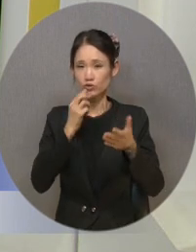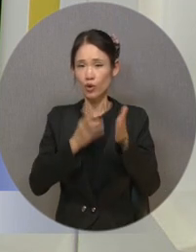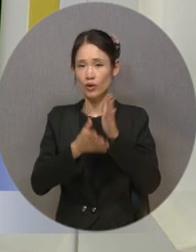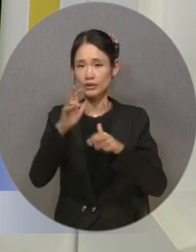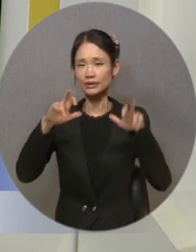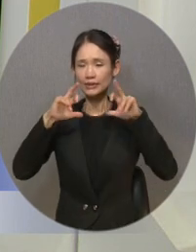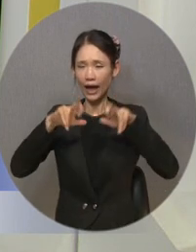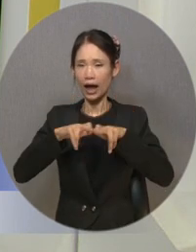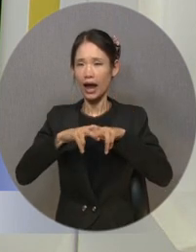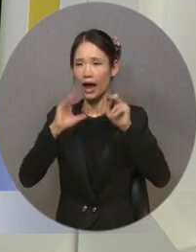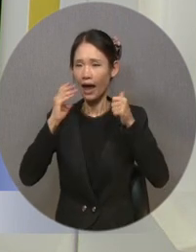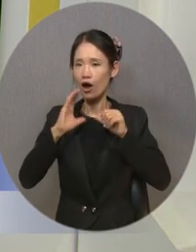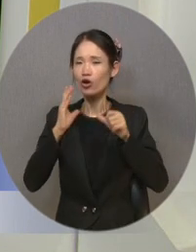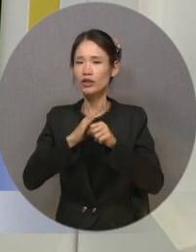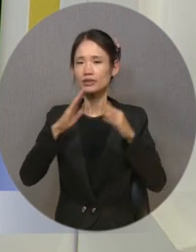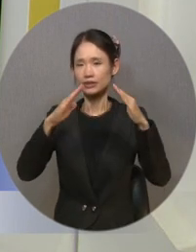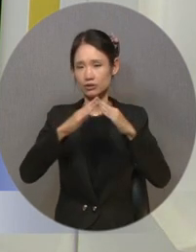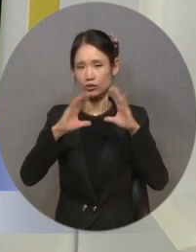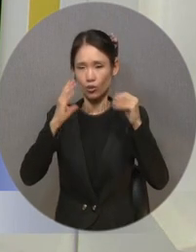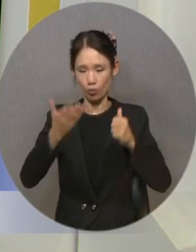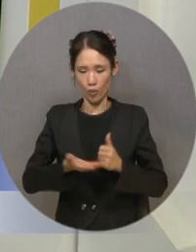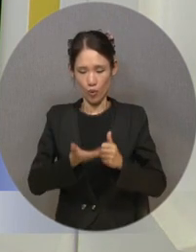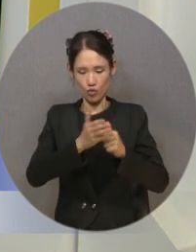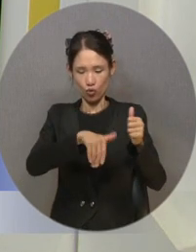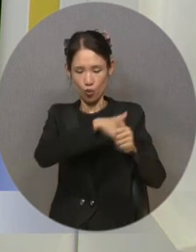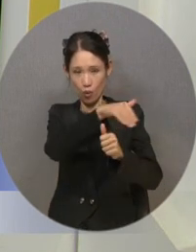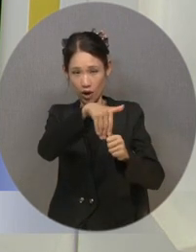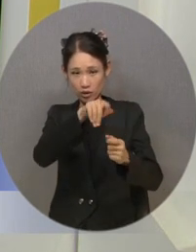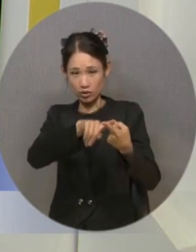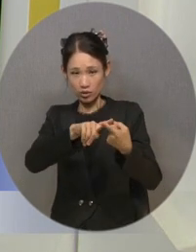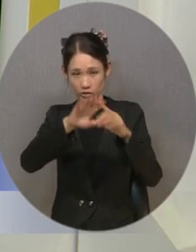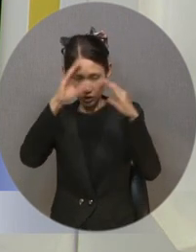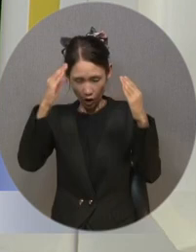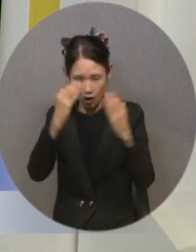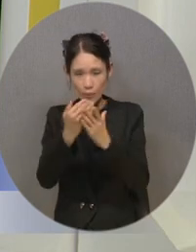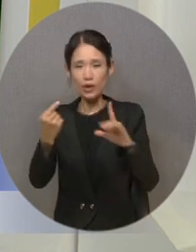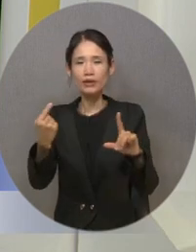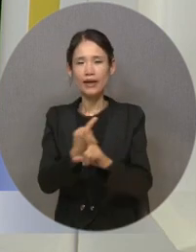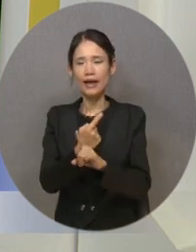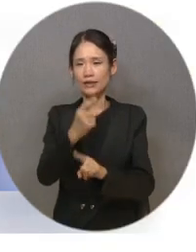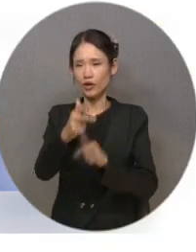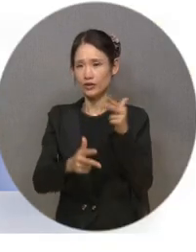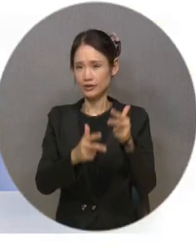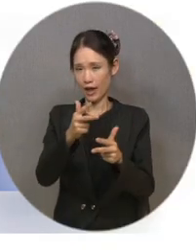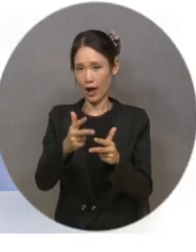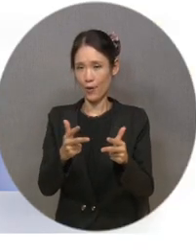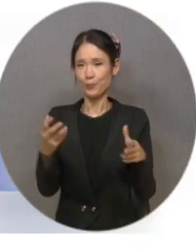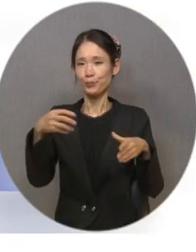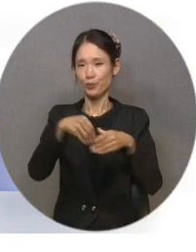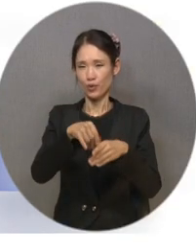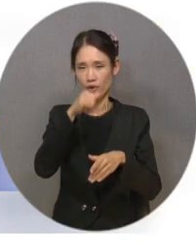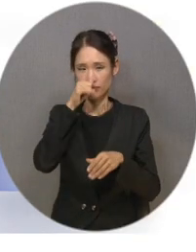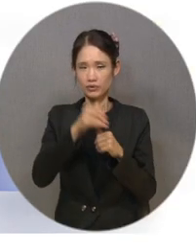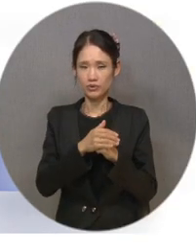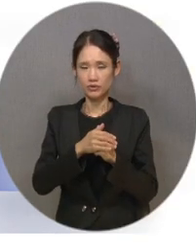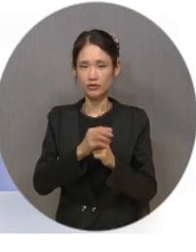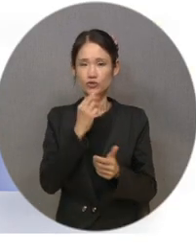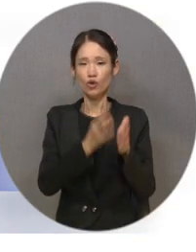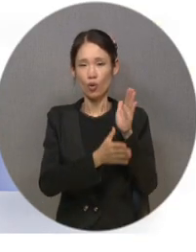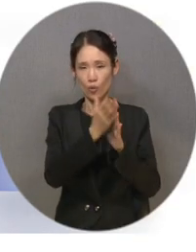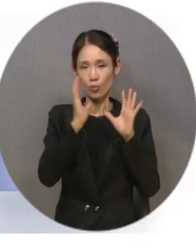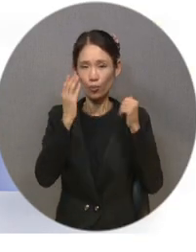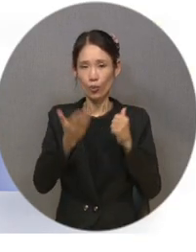서울시가 장애아 어린이집의 보육환경을 전면적으로 개선한다는 소식이 실려 있습니다 우선 서울시는